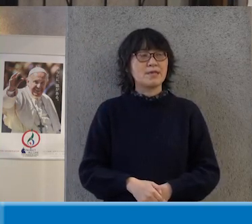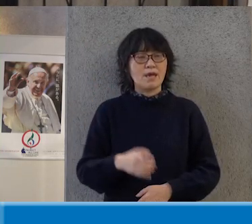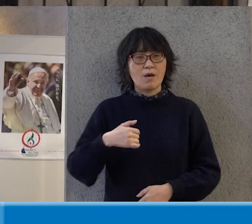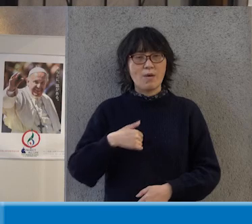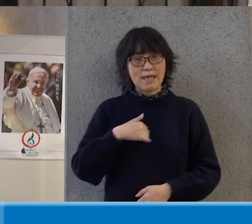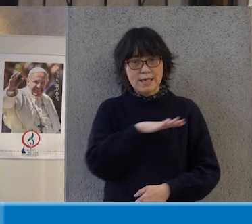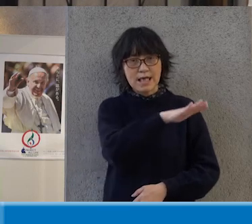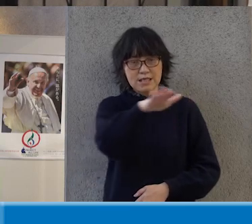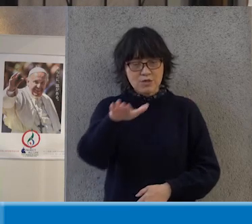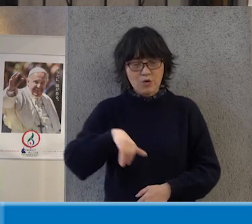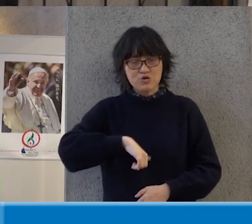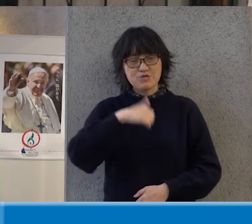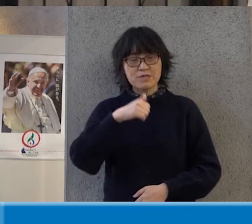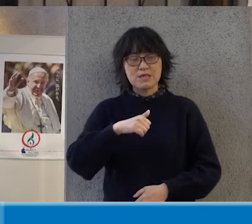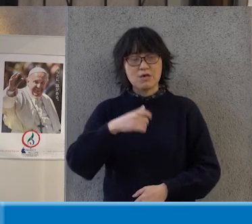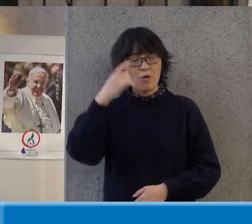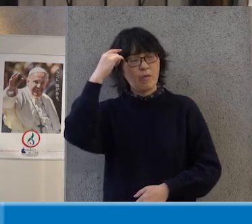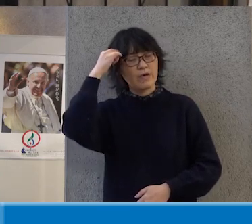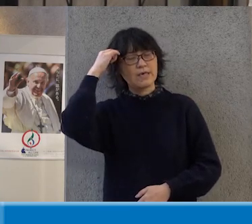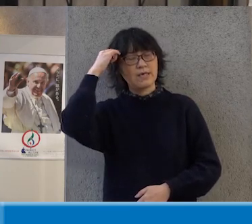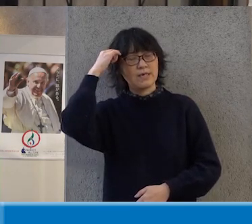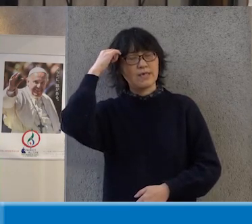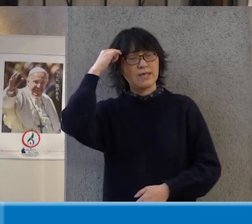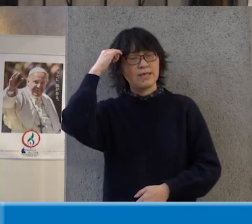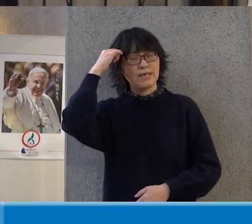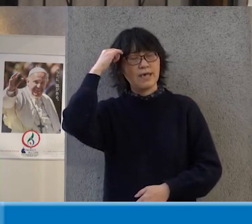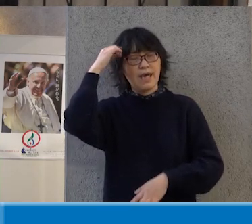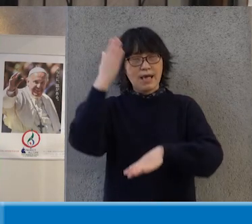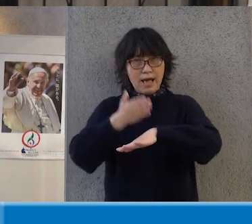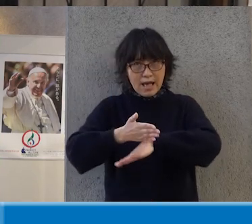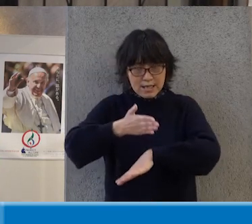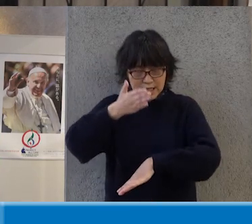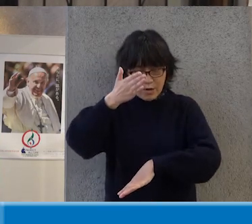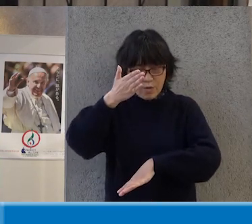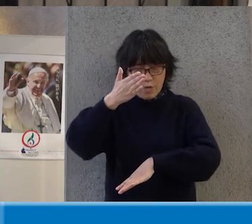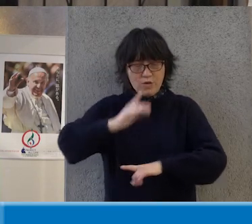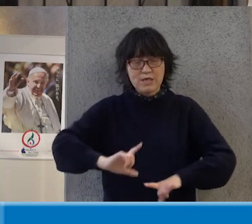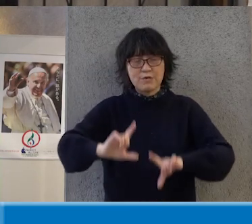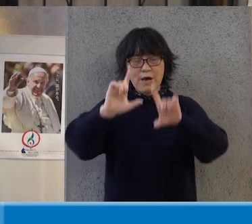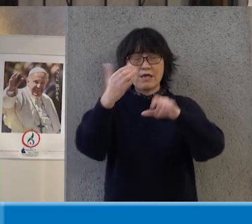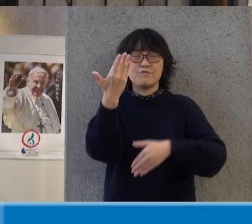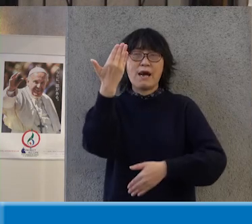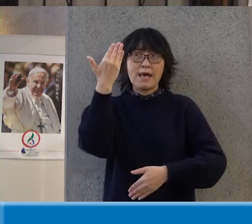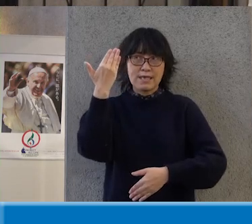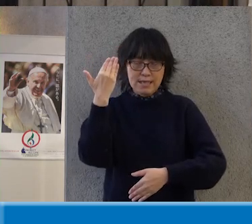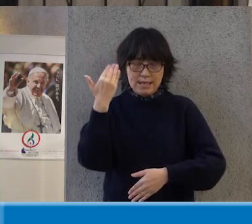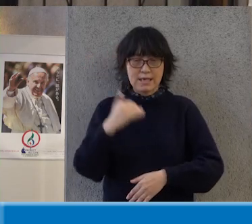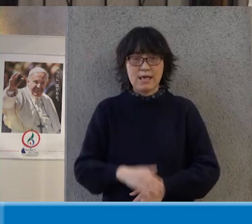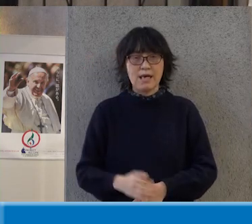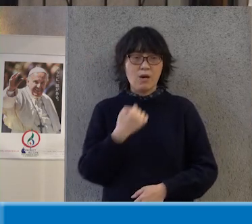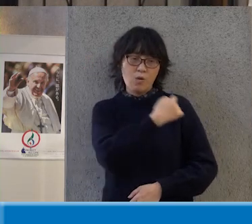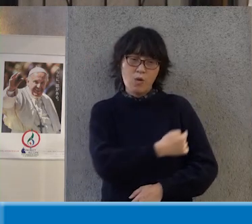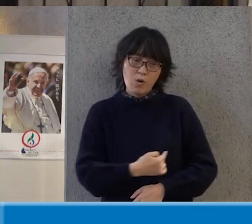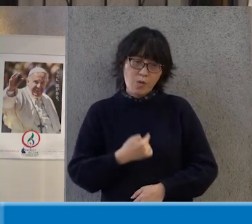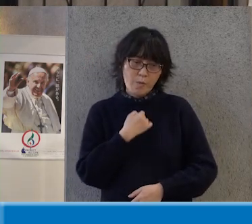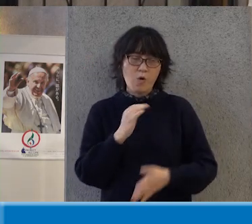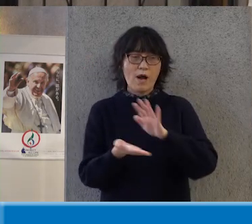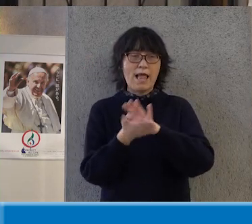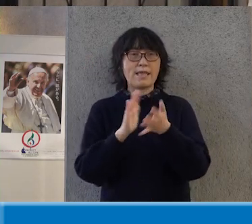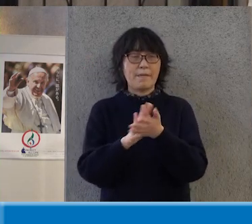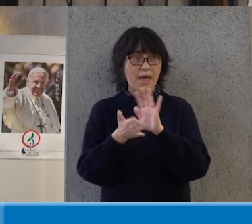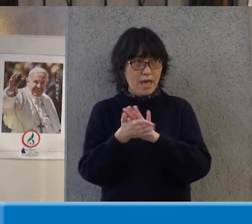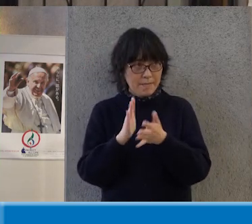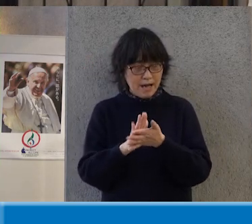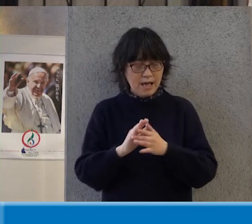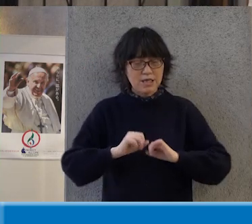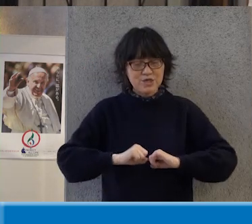私たちの罪を思い、感謝の祭儀を祝う前に心を改めましょ